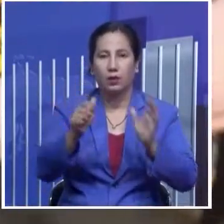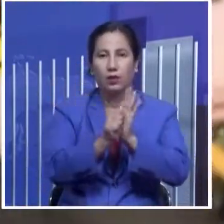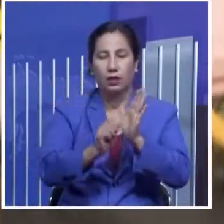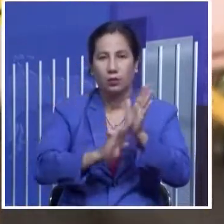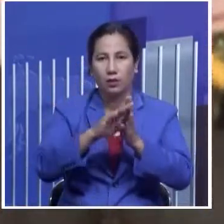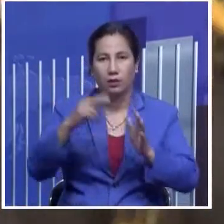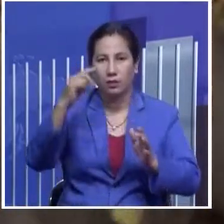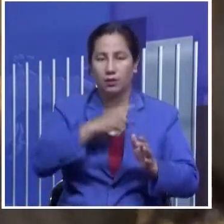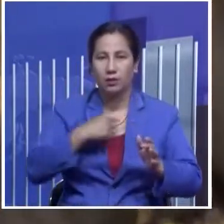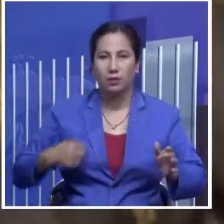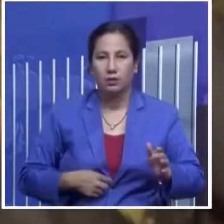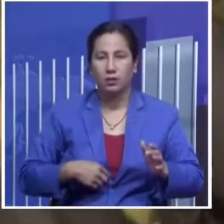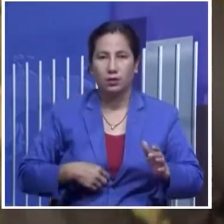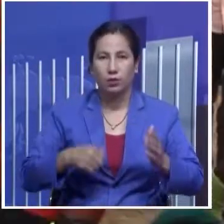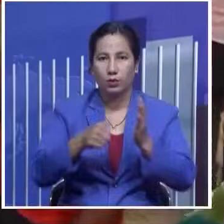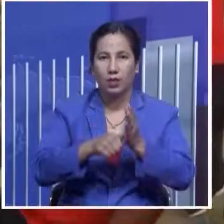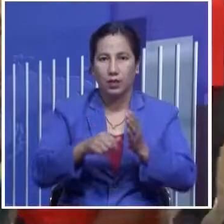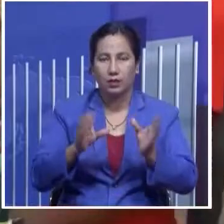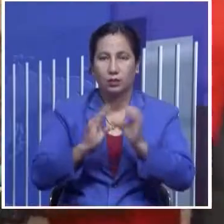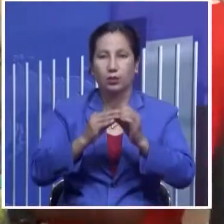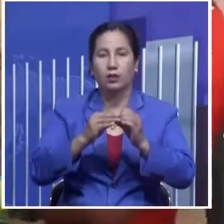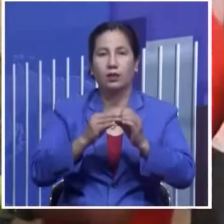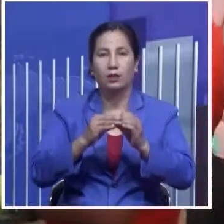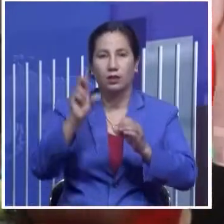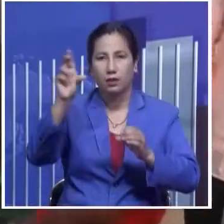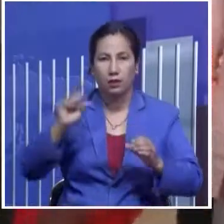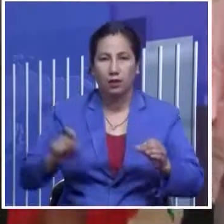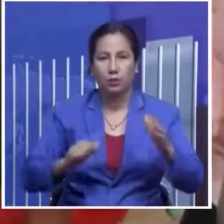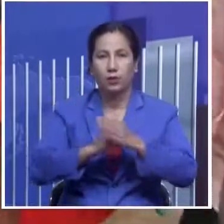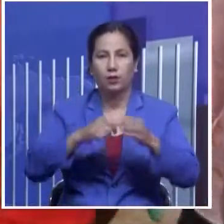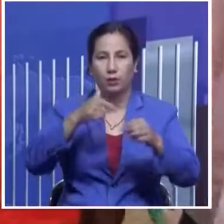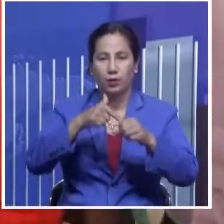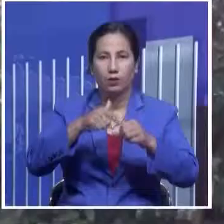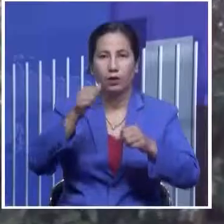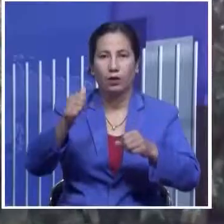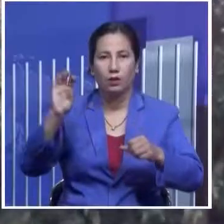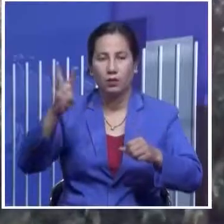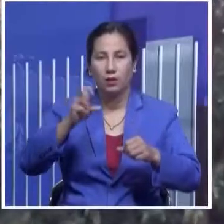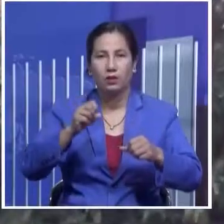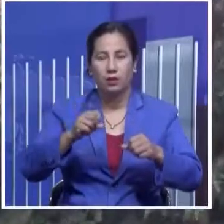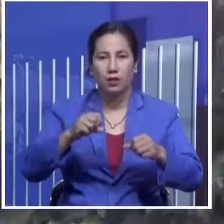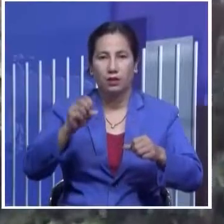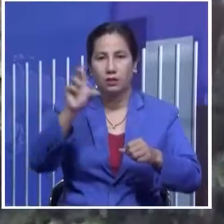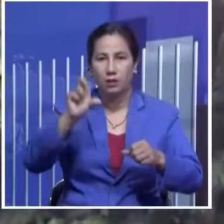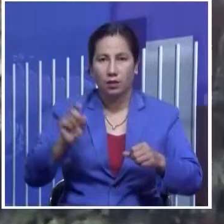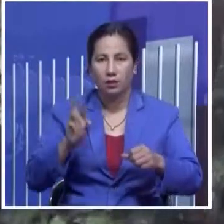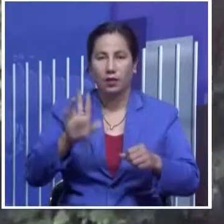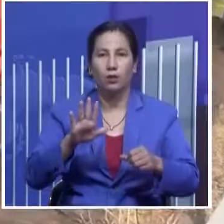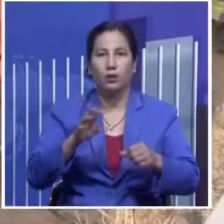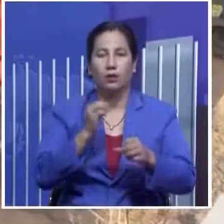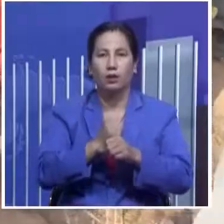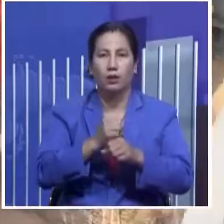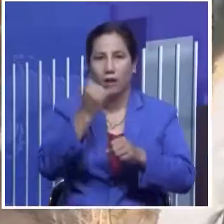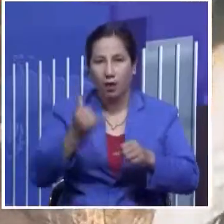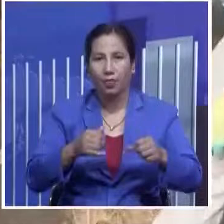गर्न चीनको प्राविधिक टोली दैलेख पुगेको हो। विभागको पेट्रोलियम अन्वेषण शाखाका प्राविधिकहरू पनि दैलेखमै रहेका छन्। अब गर्ने